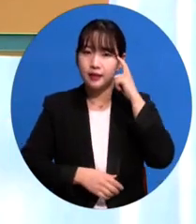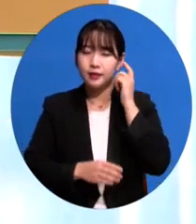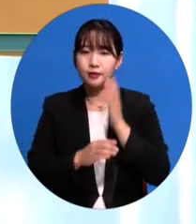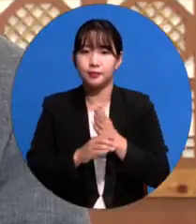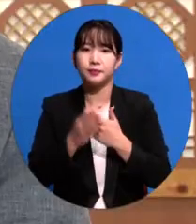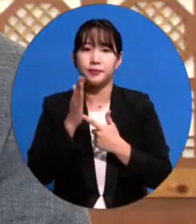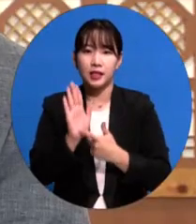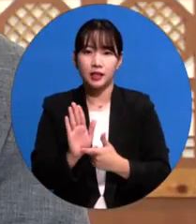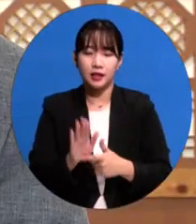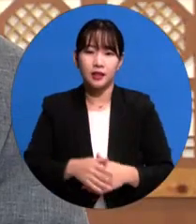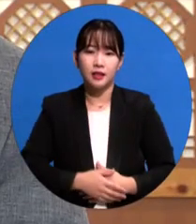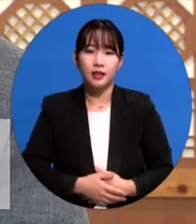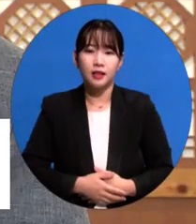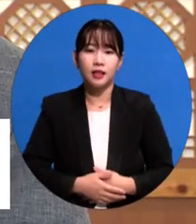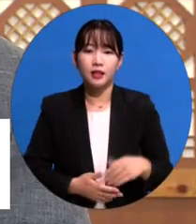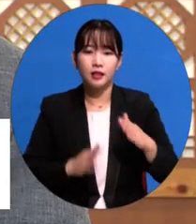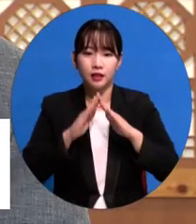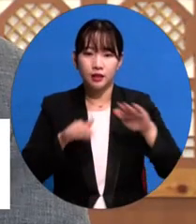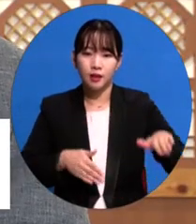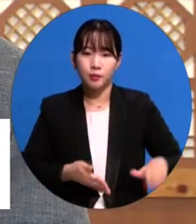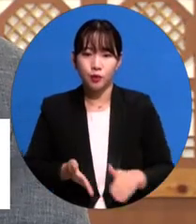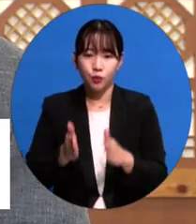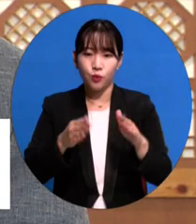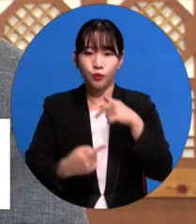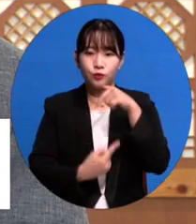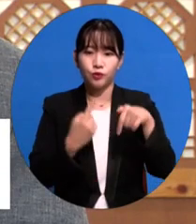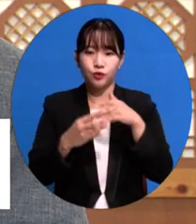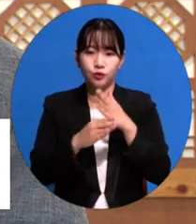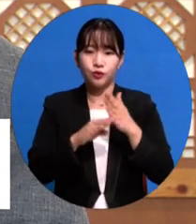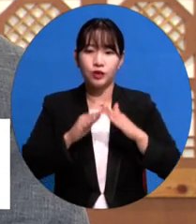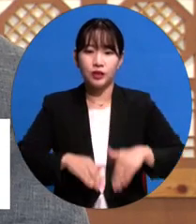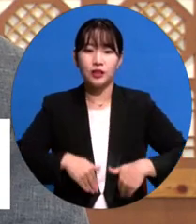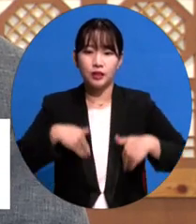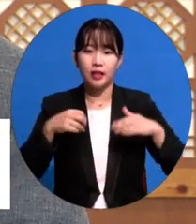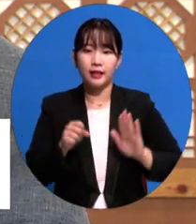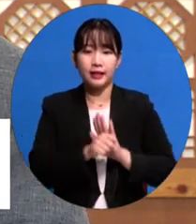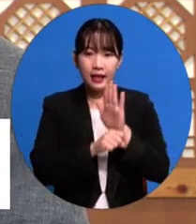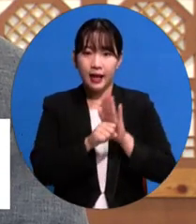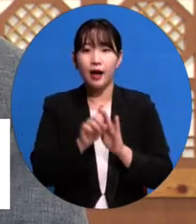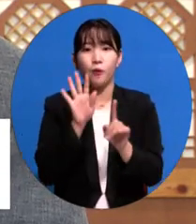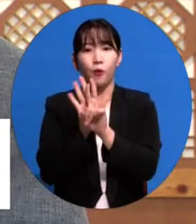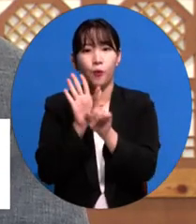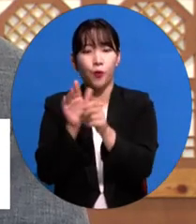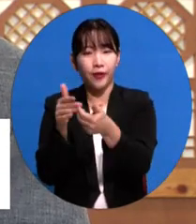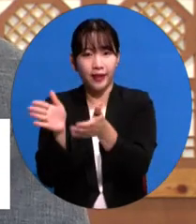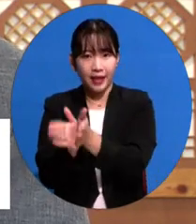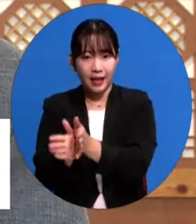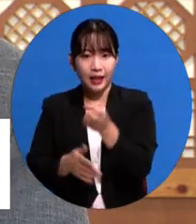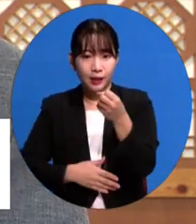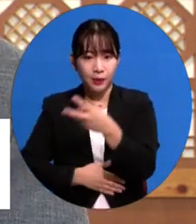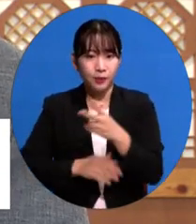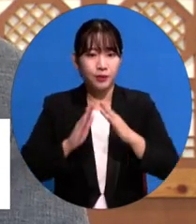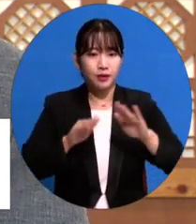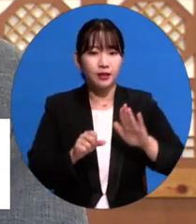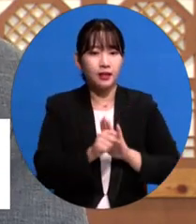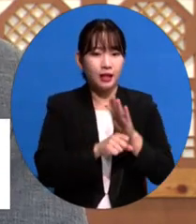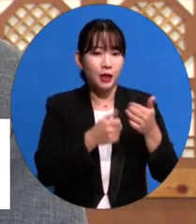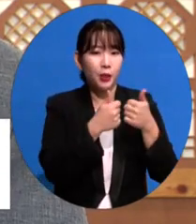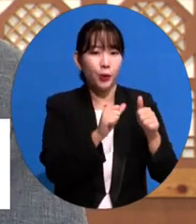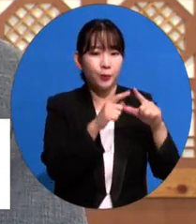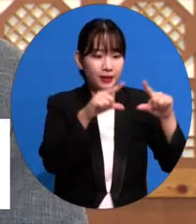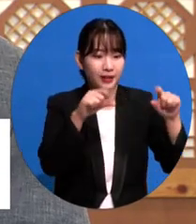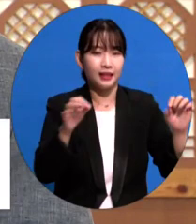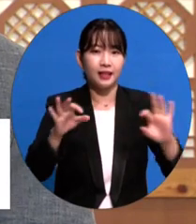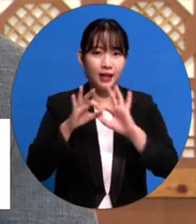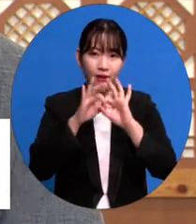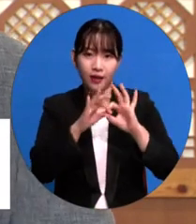예측됐습니다. 우리 도가 운영하고 있는 전남 사랑의 서포터즈랄지 전남 사랑 도민증 등과